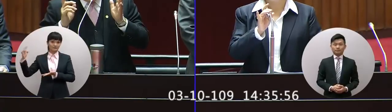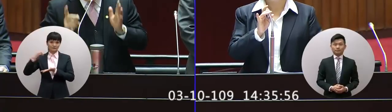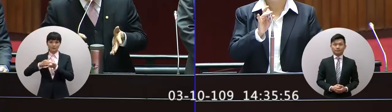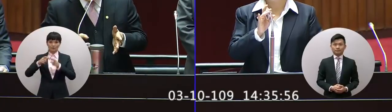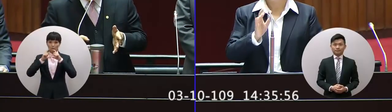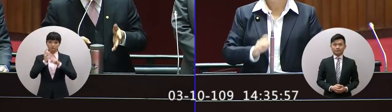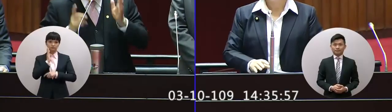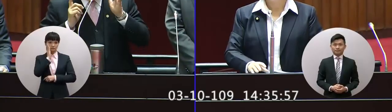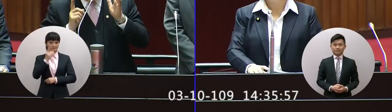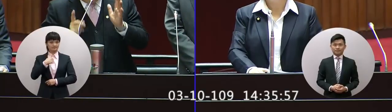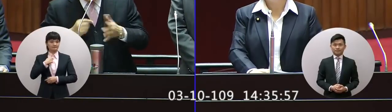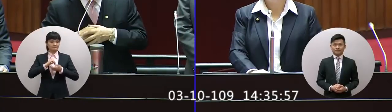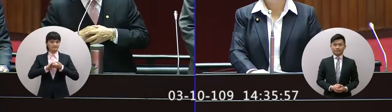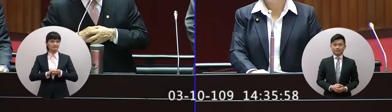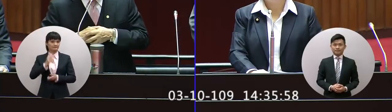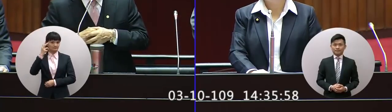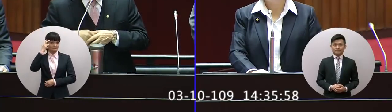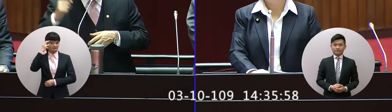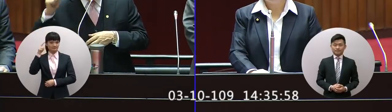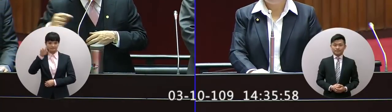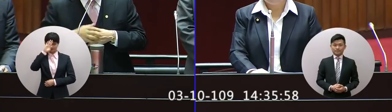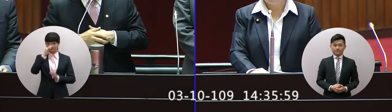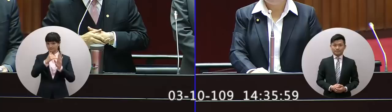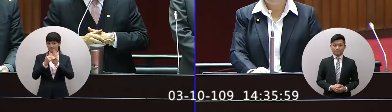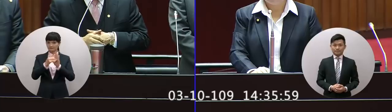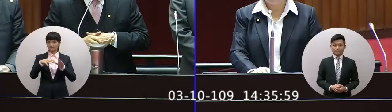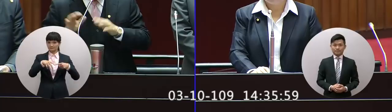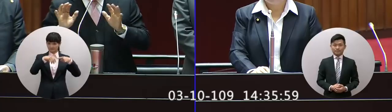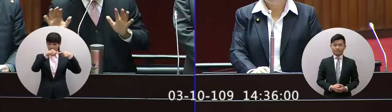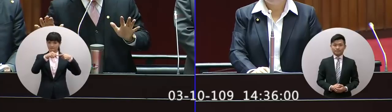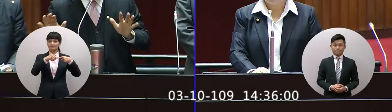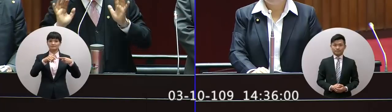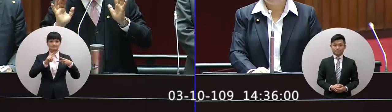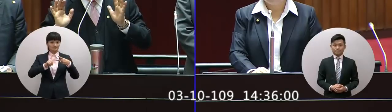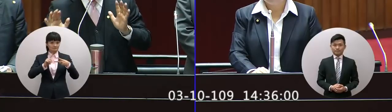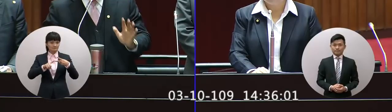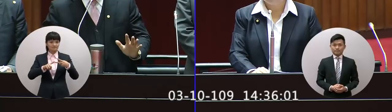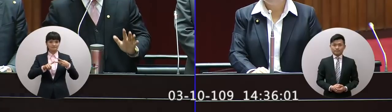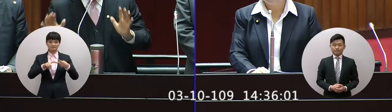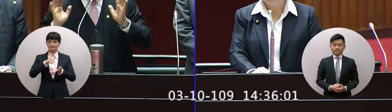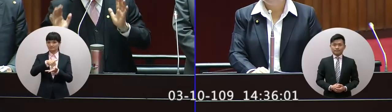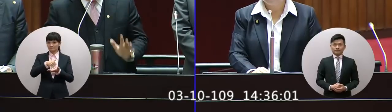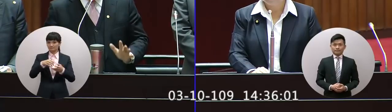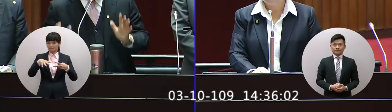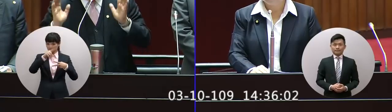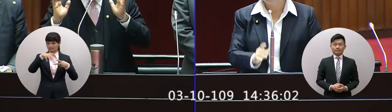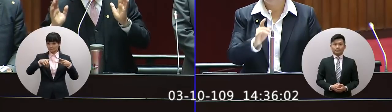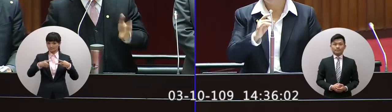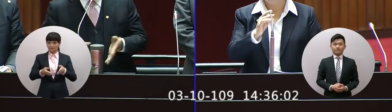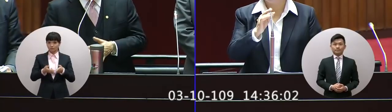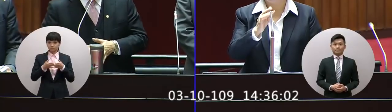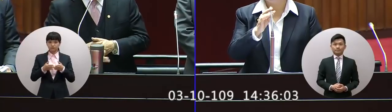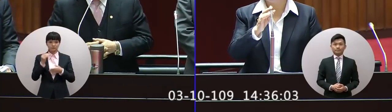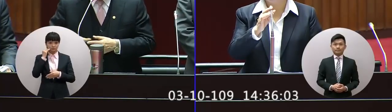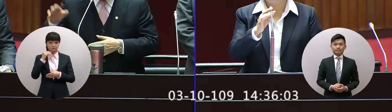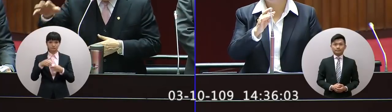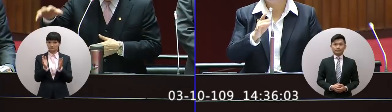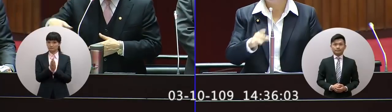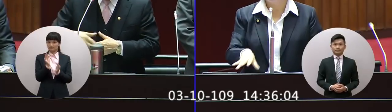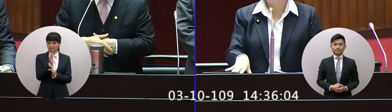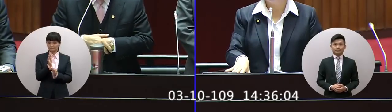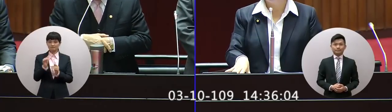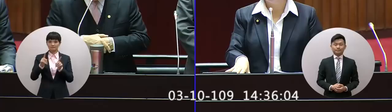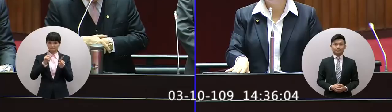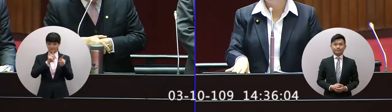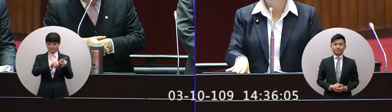们都会坚持防疫优先、弱势优先，所以防疫都有照我们要求，我们都要